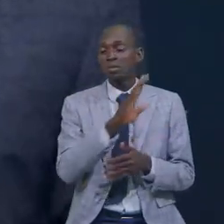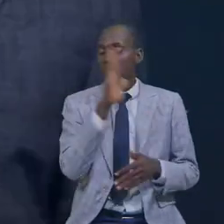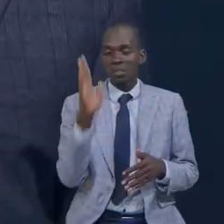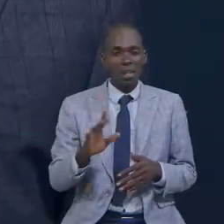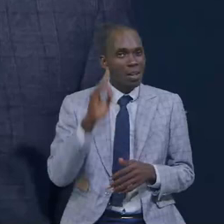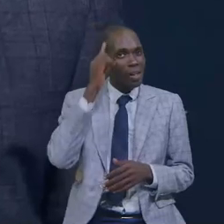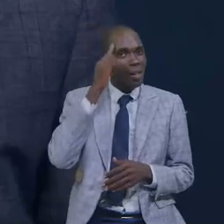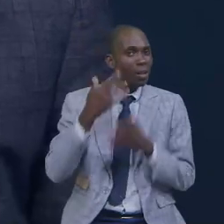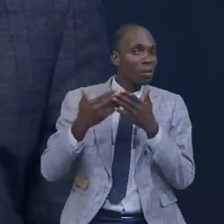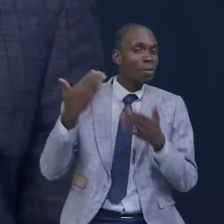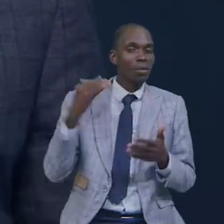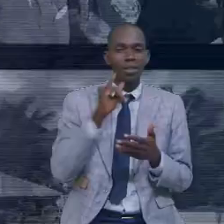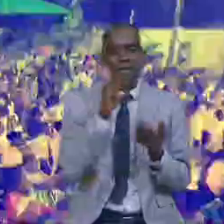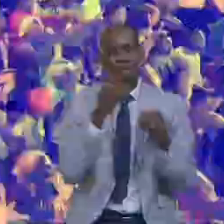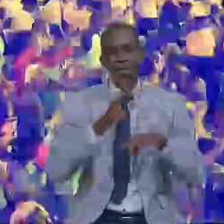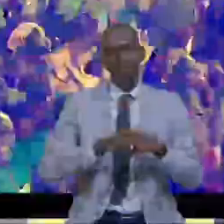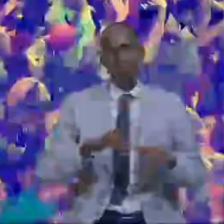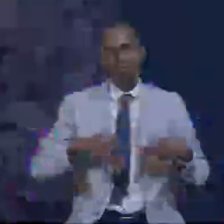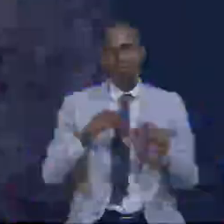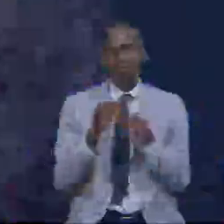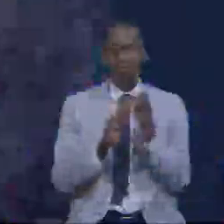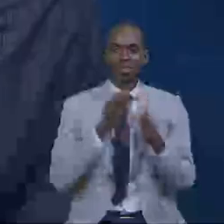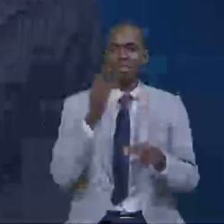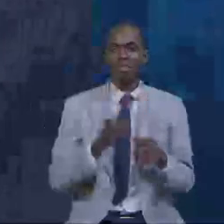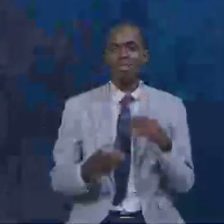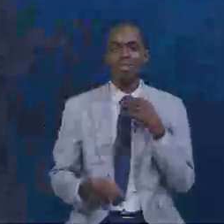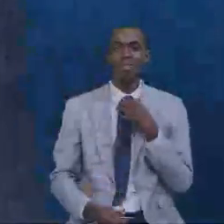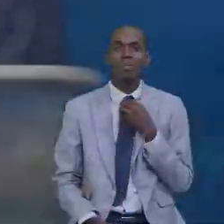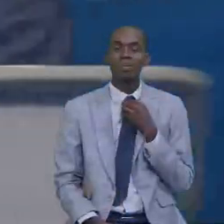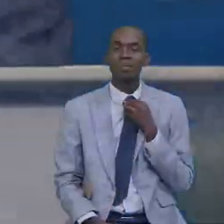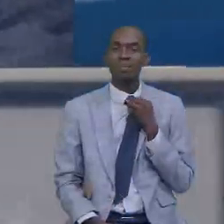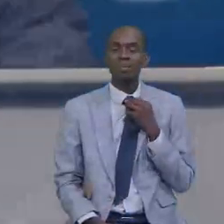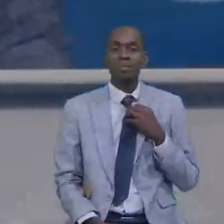que vous n'avez jamais vu avant viens sur votre vie